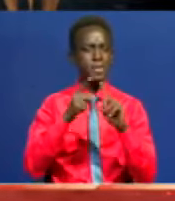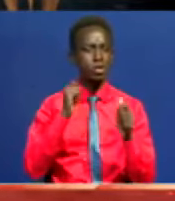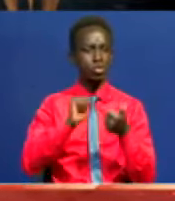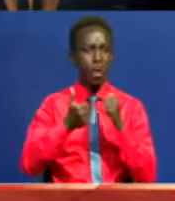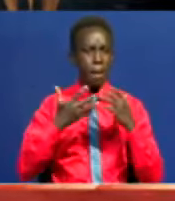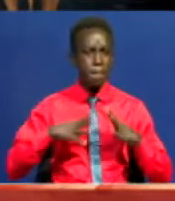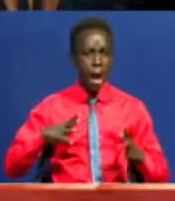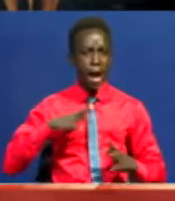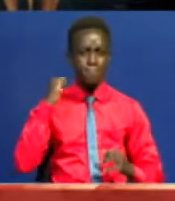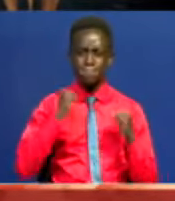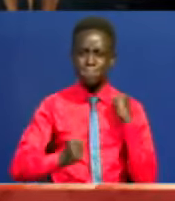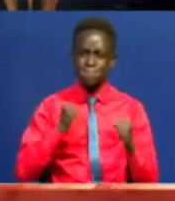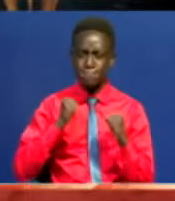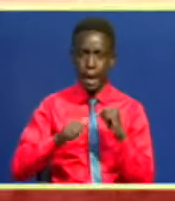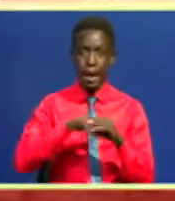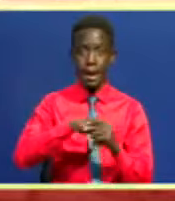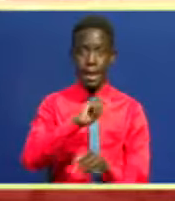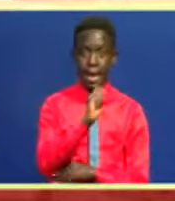pia kimataifa.